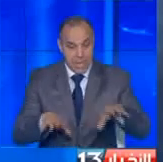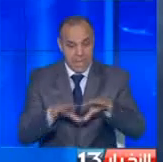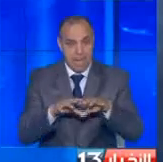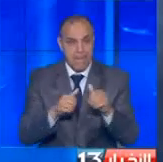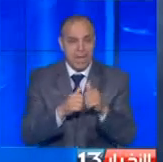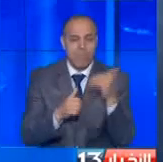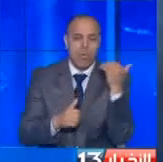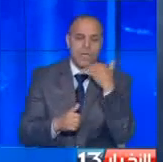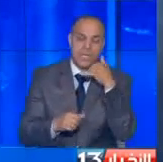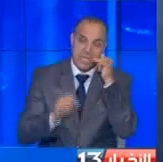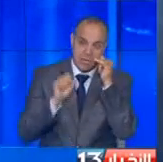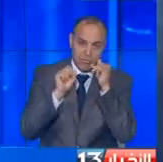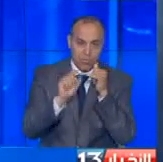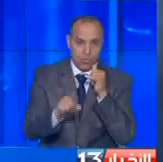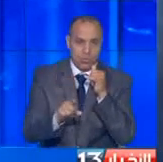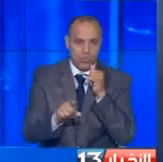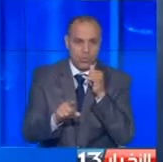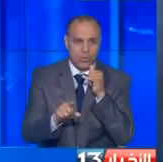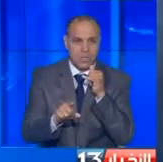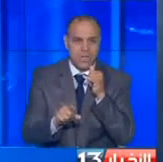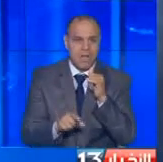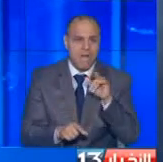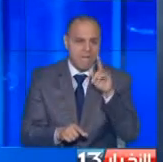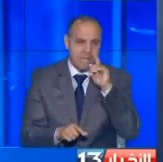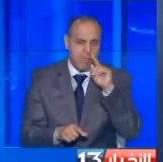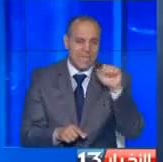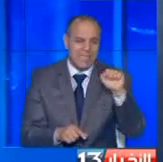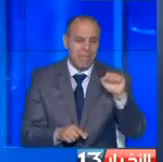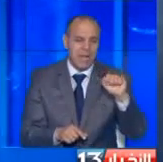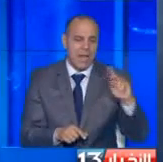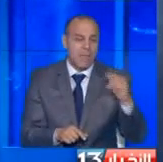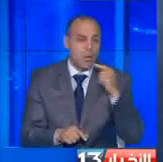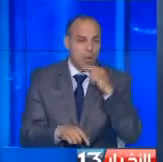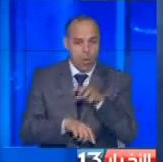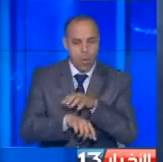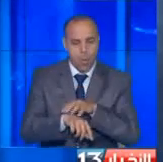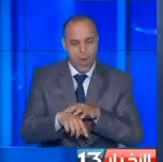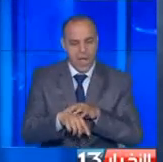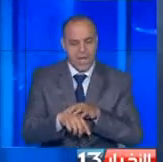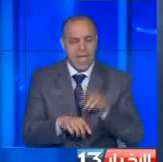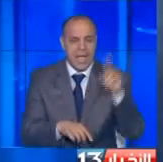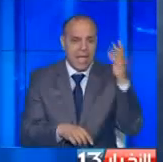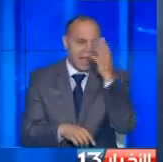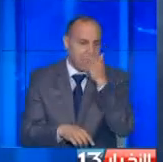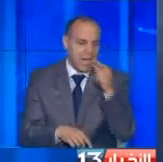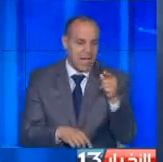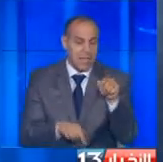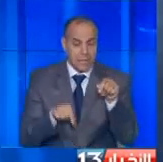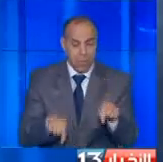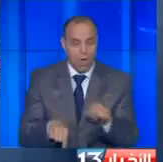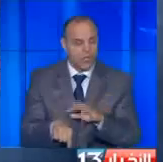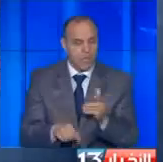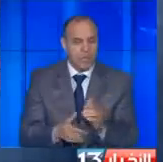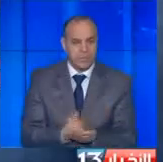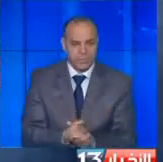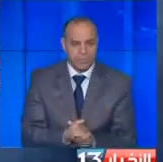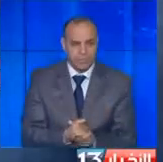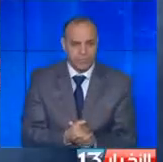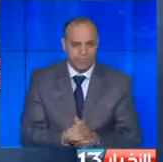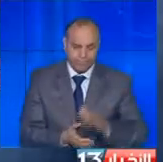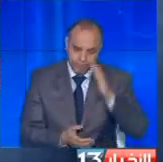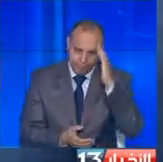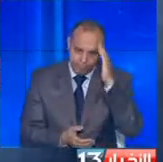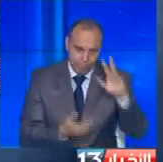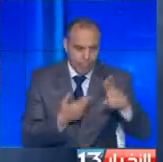معنا مباشرة عبر الهاتف السيد سامي الغابي والي قبلي، كيف يبدو الوضع حاليا؟ مرحبا